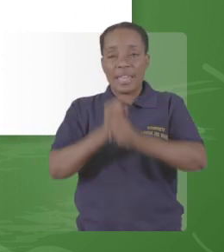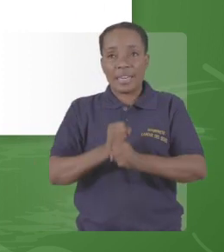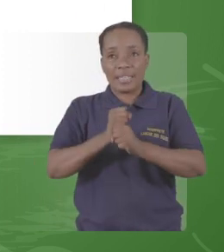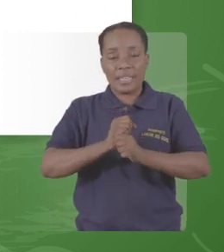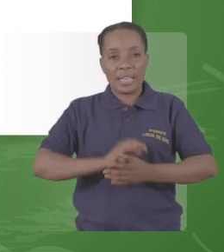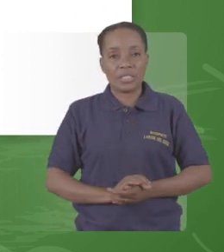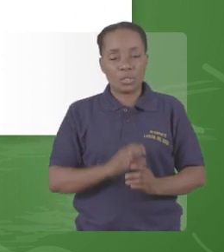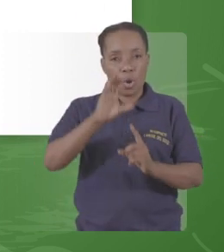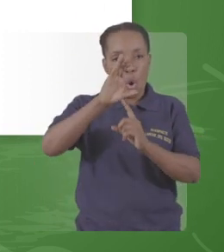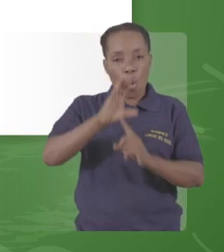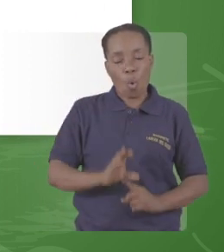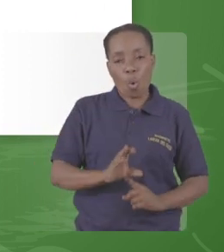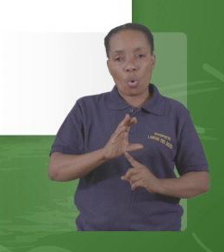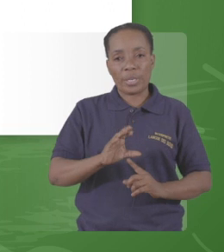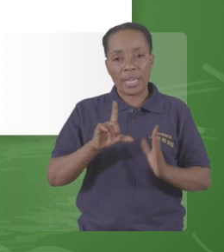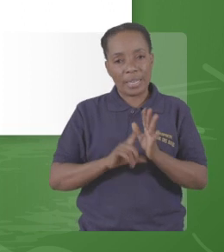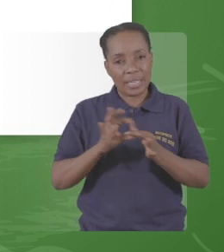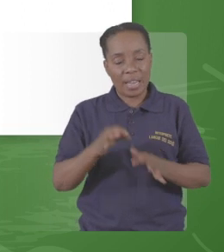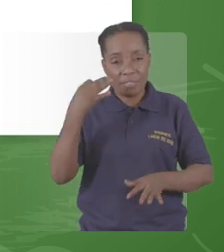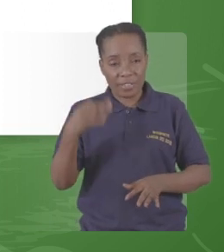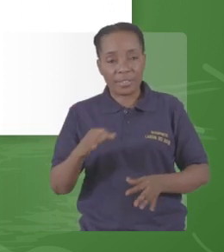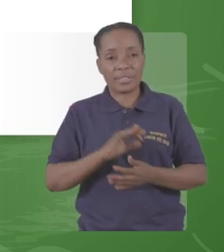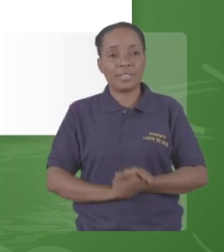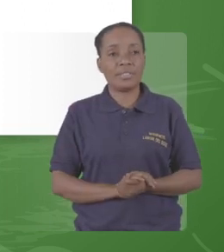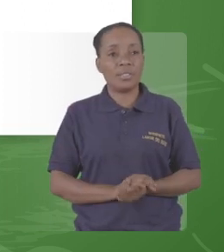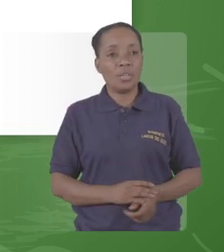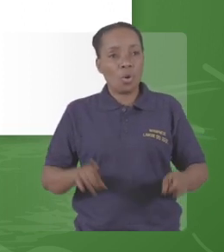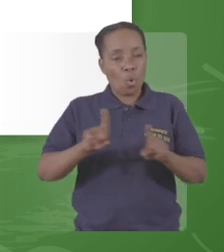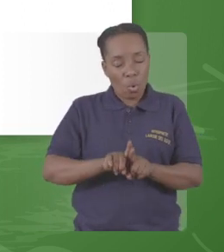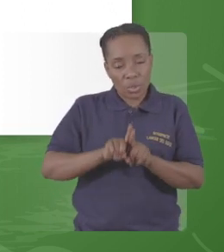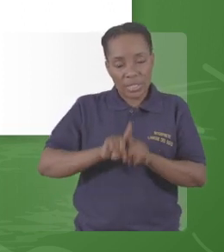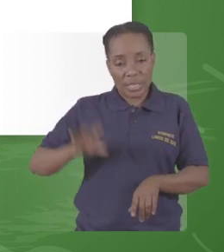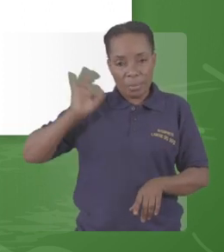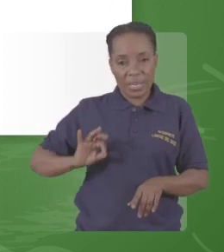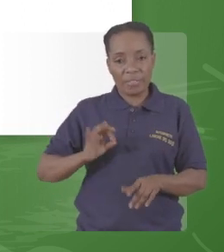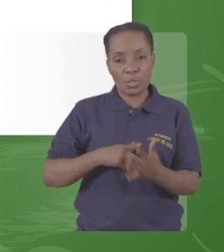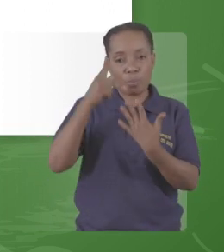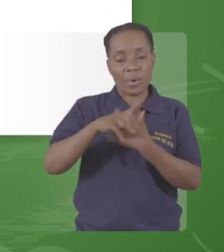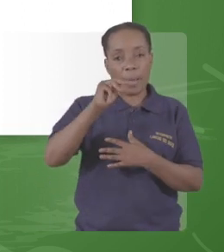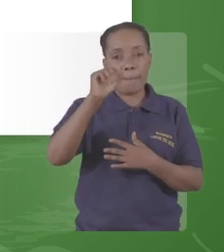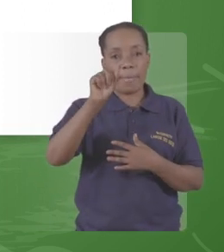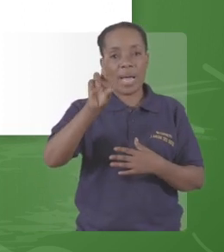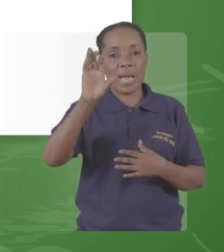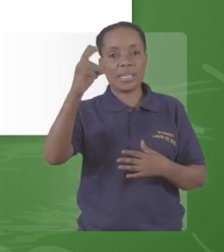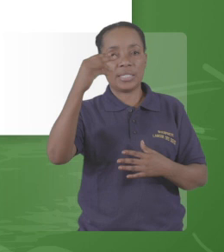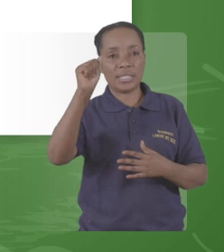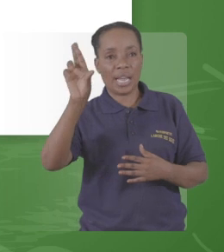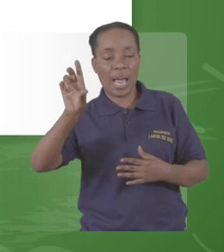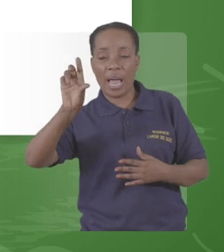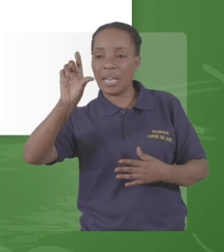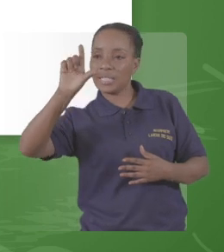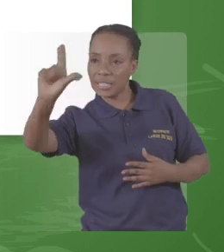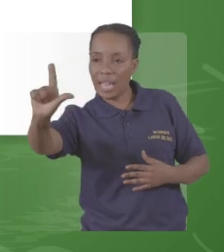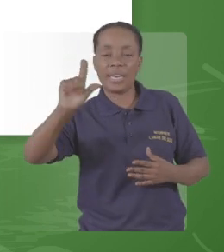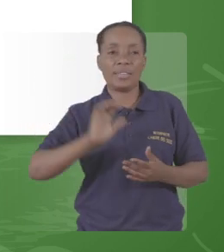colonial, du bénéfice du plan Marshall et de son statut de membre actif de l'ONU. Sachez que la France